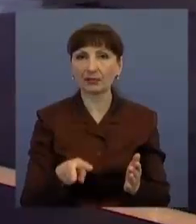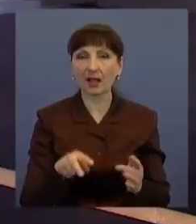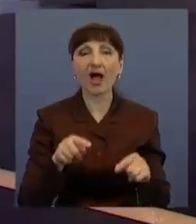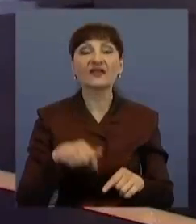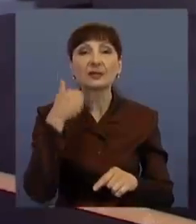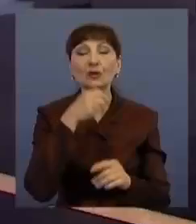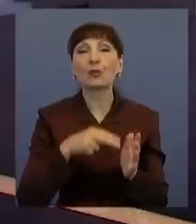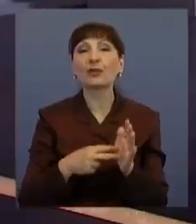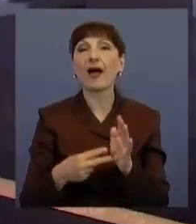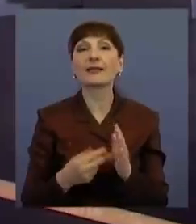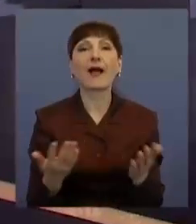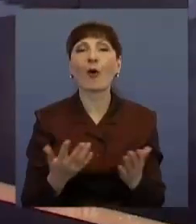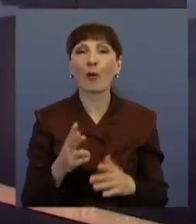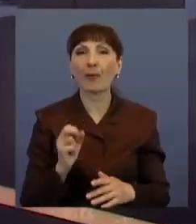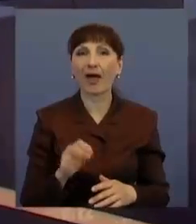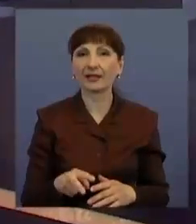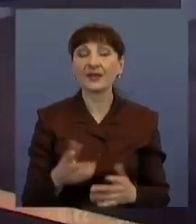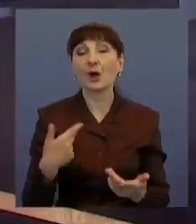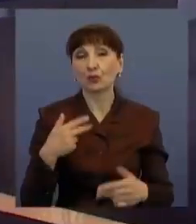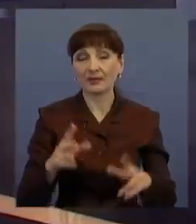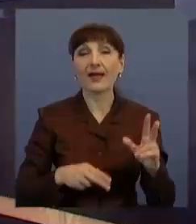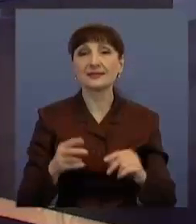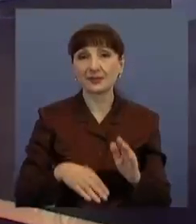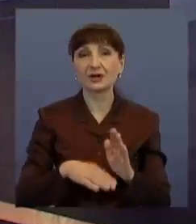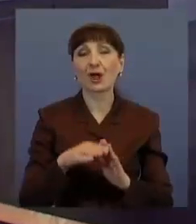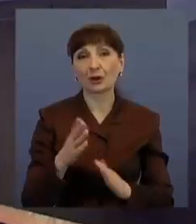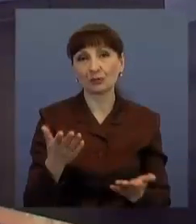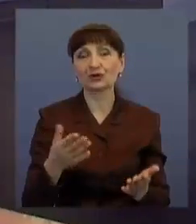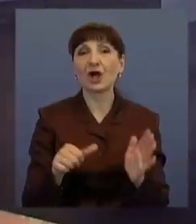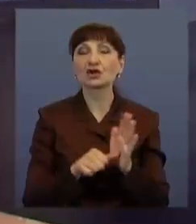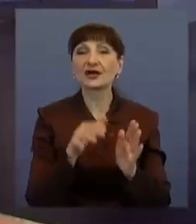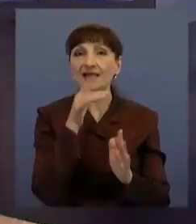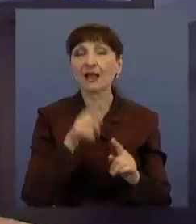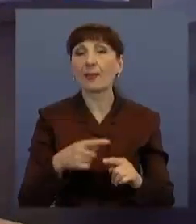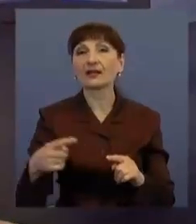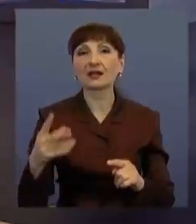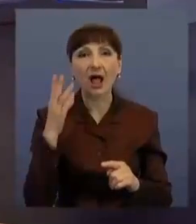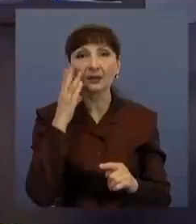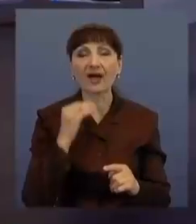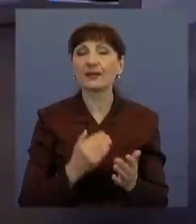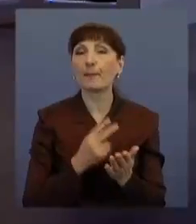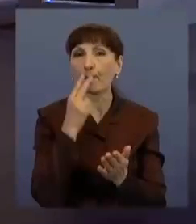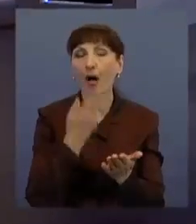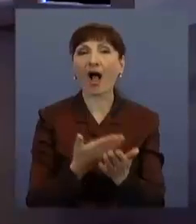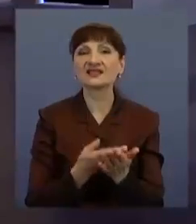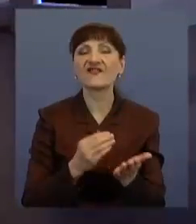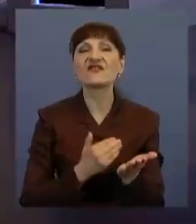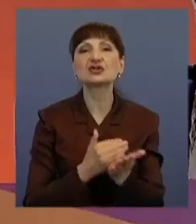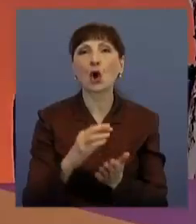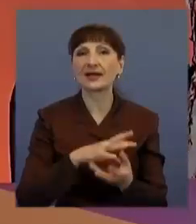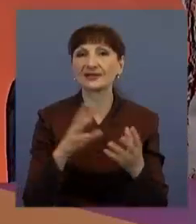год? Ну, надеемся на лучшее. 6 лет подряд Алматы показывает высокие результаты по